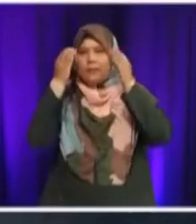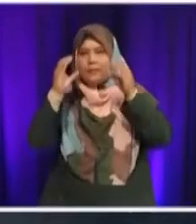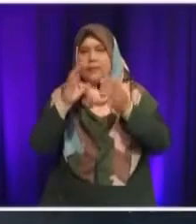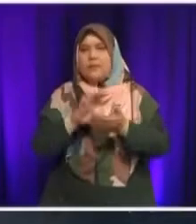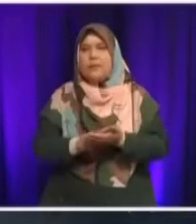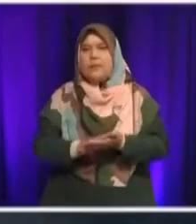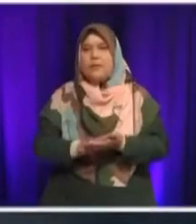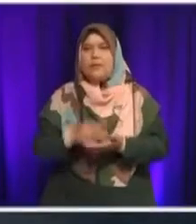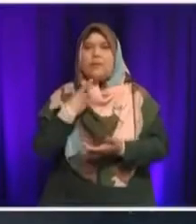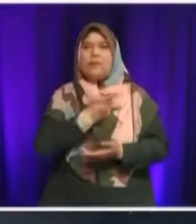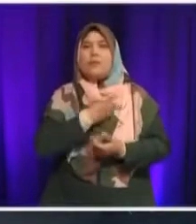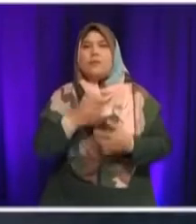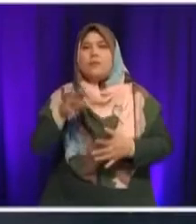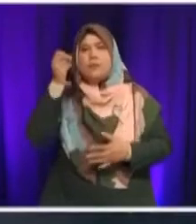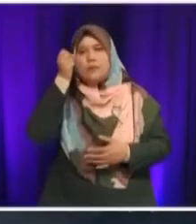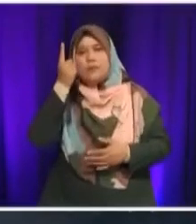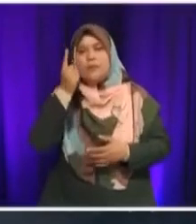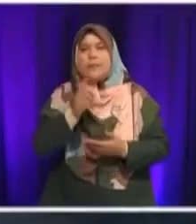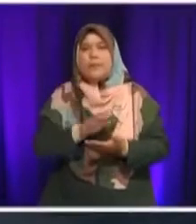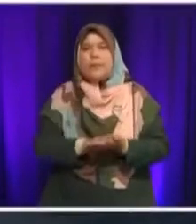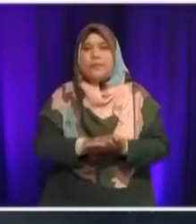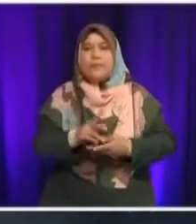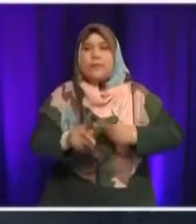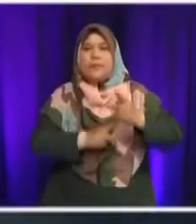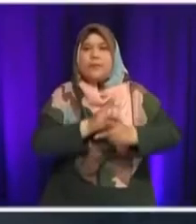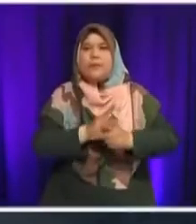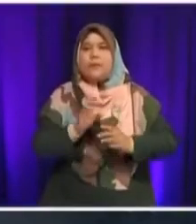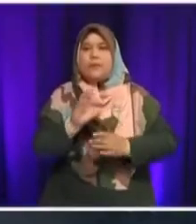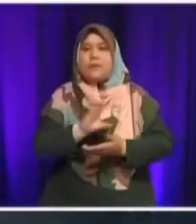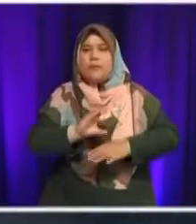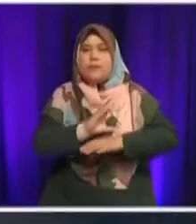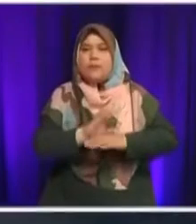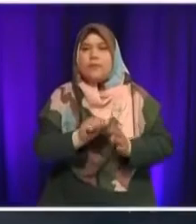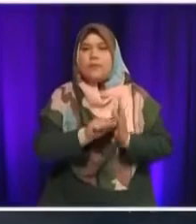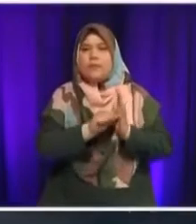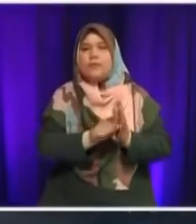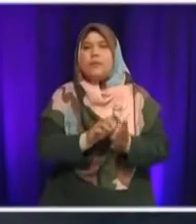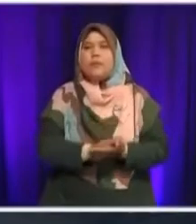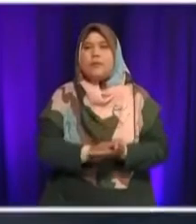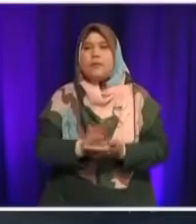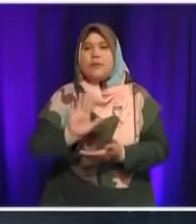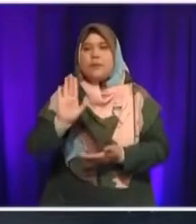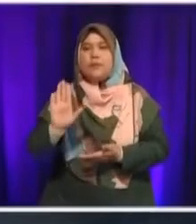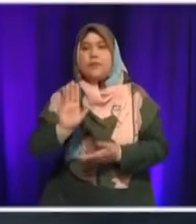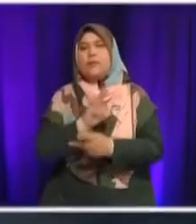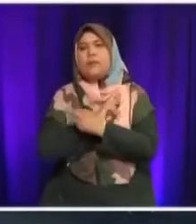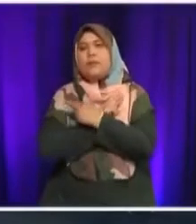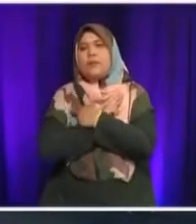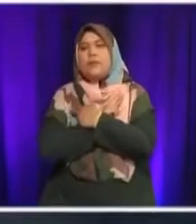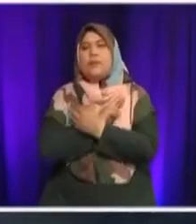lebih lanjut cari untuk kita memproses acuan jadi kita berhenti berhak seketika kembali dengan